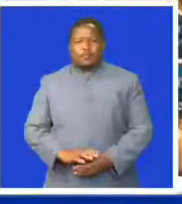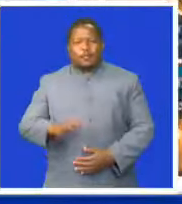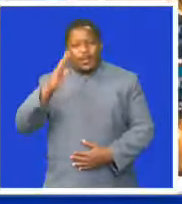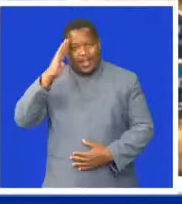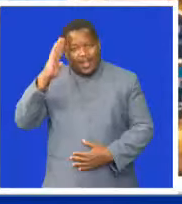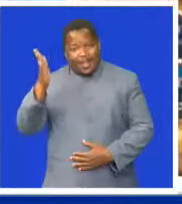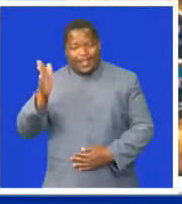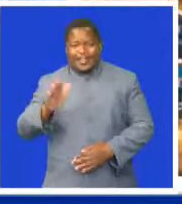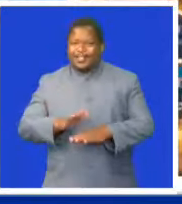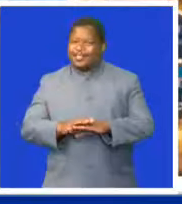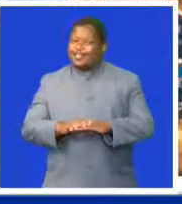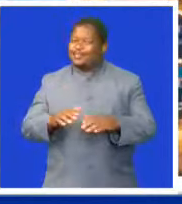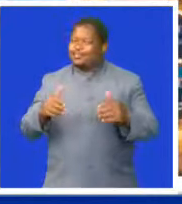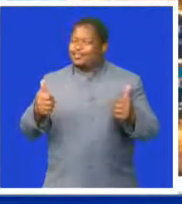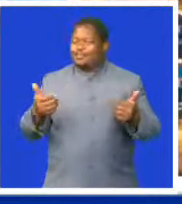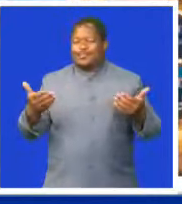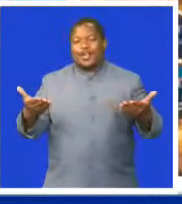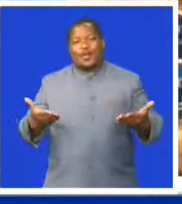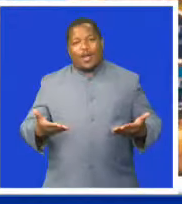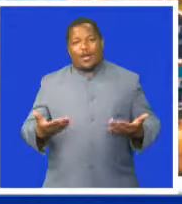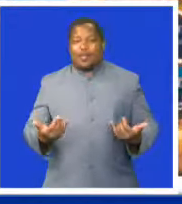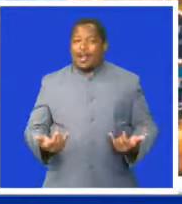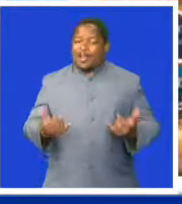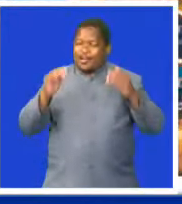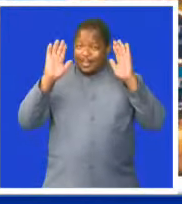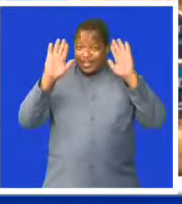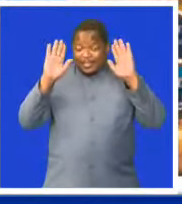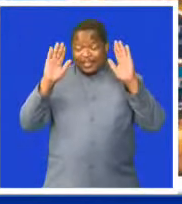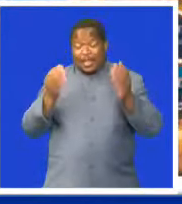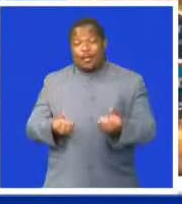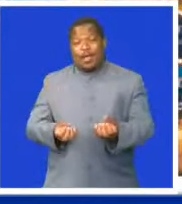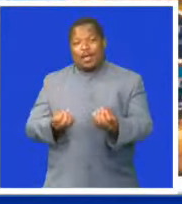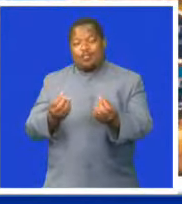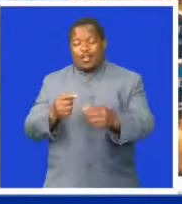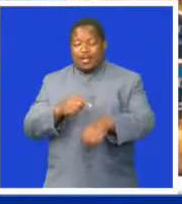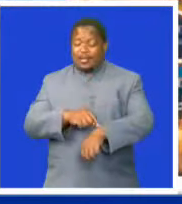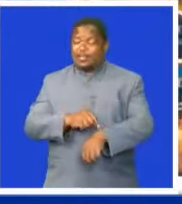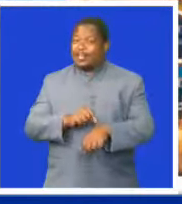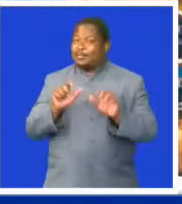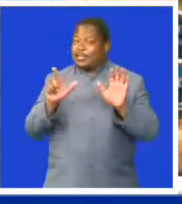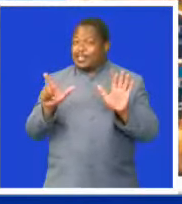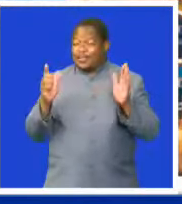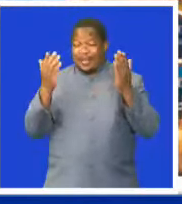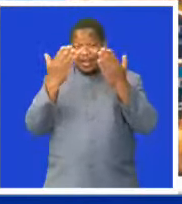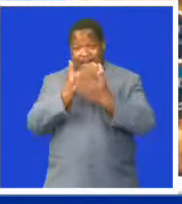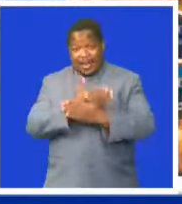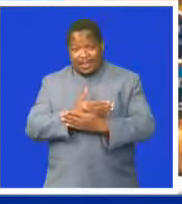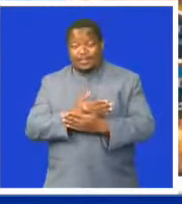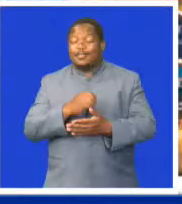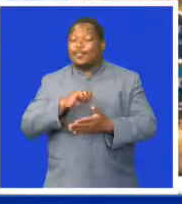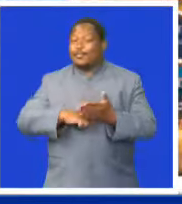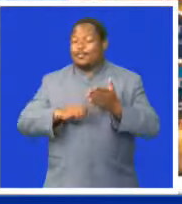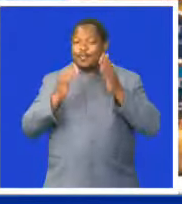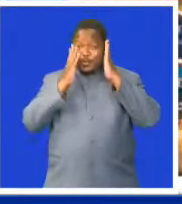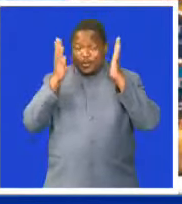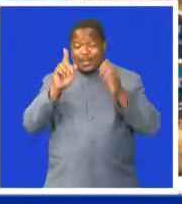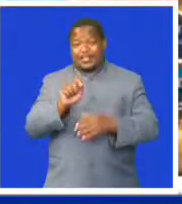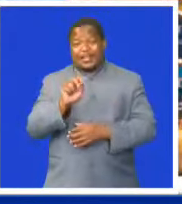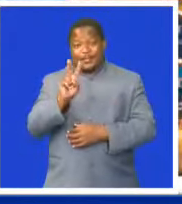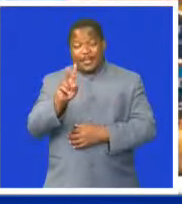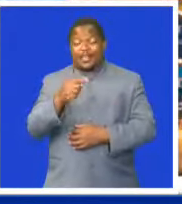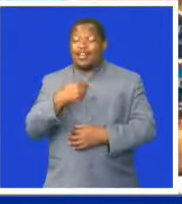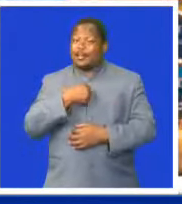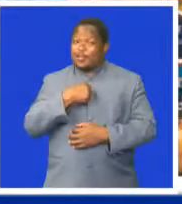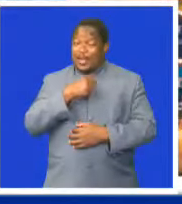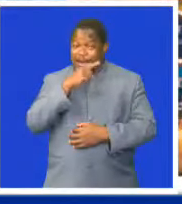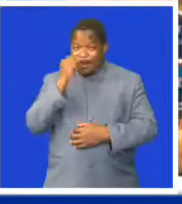Lishonile maswati la mahle lishonile nebenkosi lenhle imokelani Tindzaba tensimbi yesikhombisa uthethulelwa umsakazi wetithombe yi-Eswatini TV sibuko samaswati